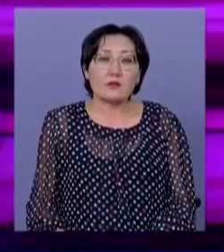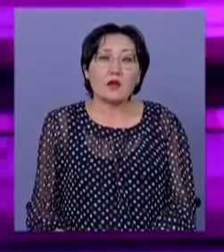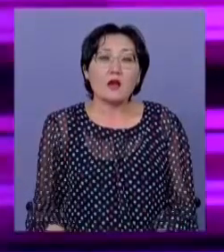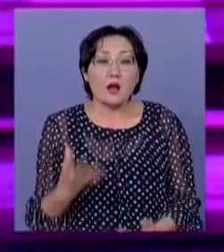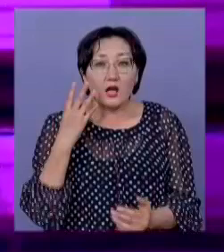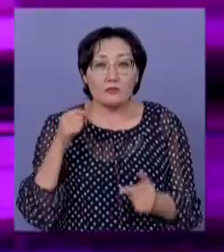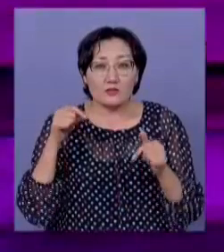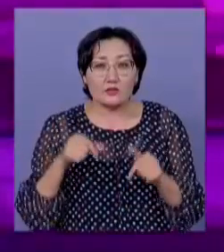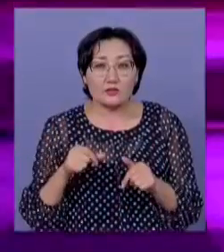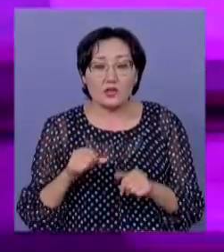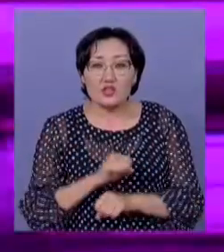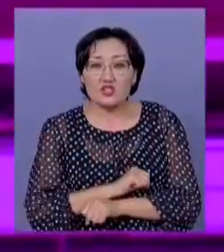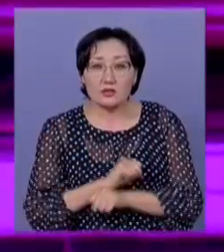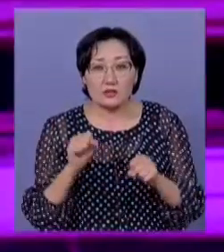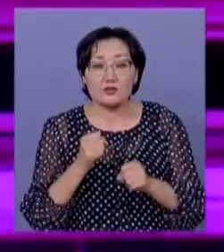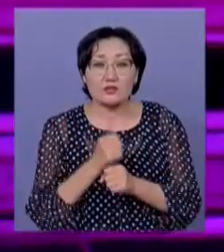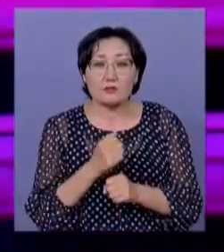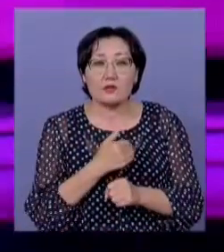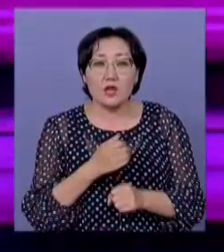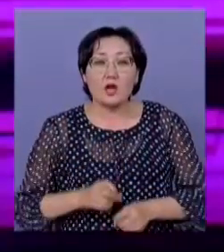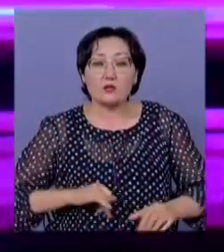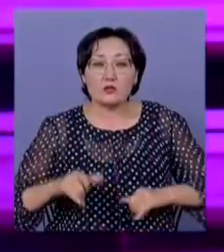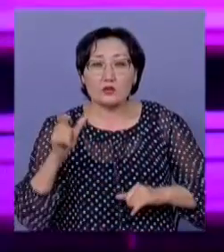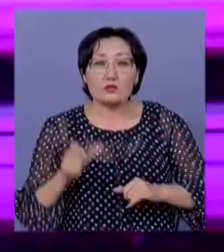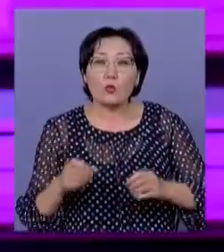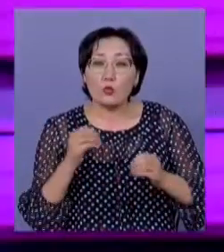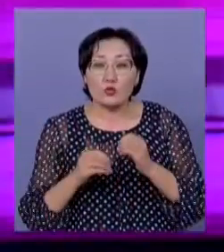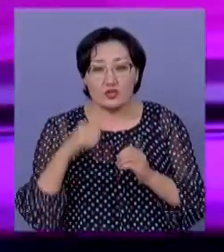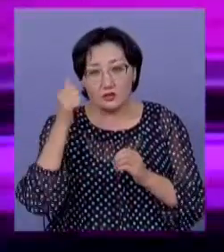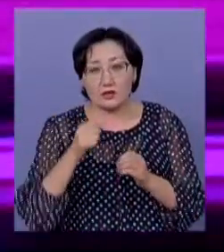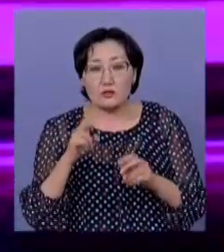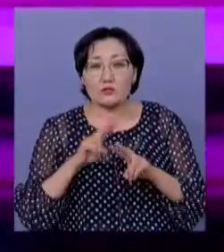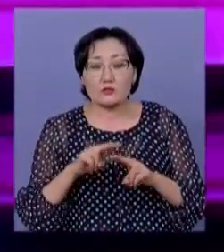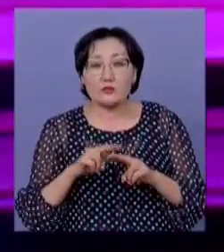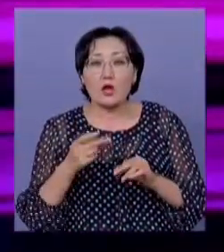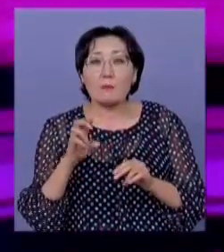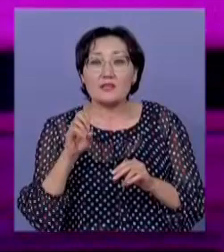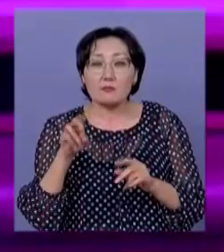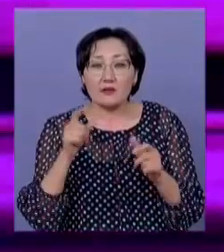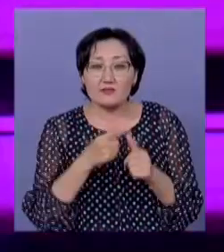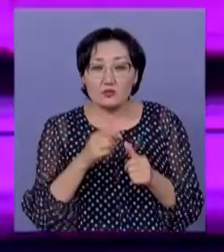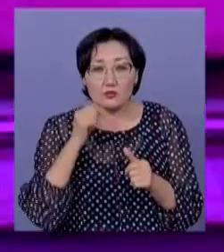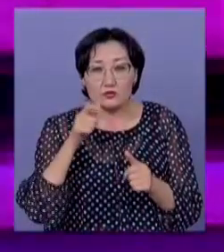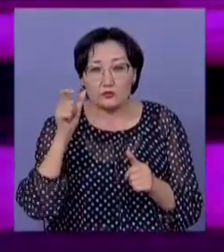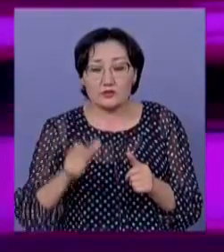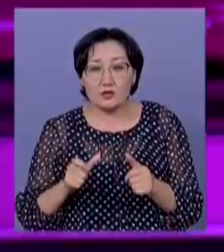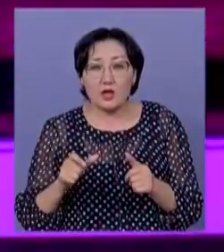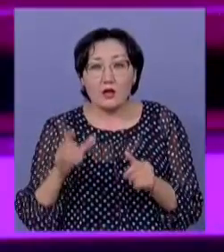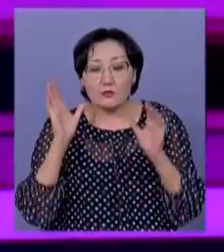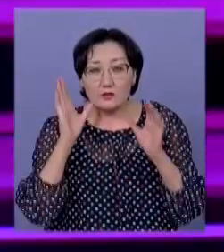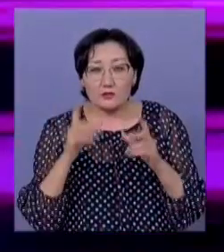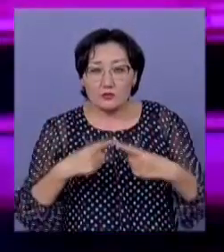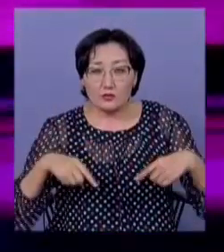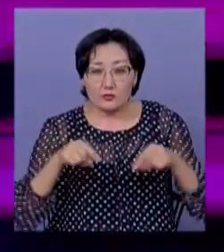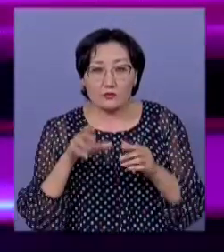Ал Алматыда жарылыс жасамақ болған қылмыскер 10 жылға сотталды. Бітімбаев есімді ер адам деструктивті діни